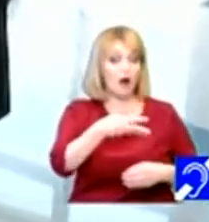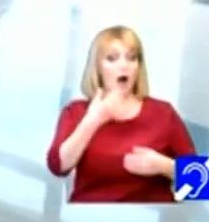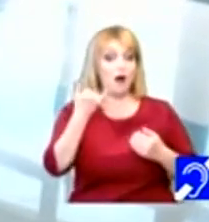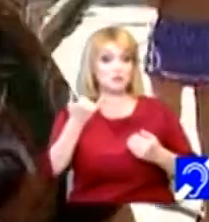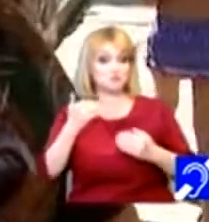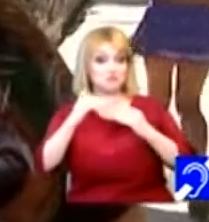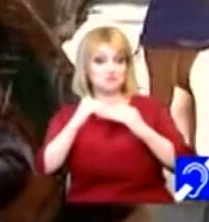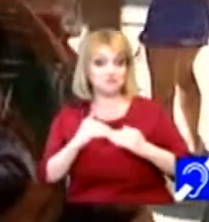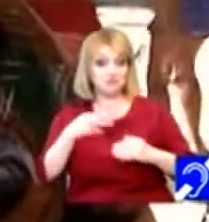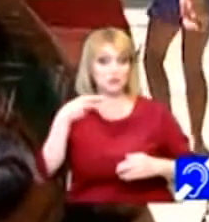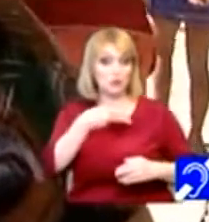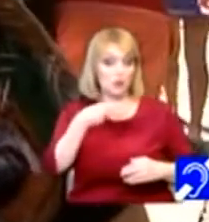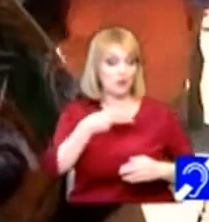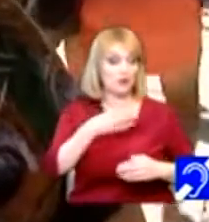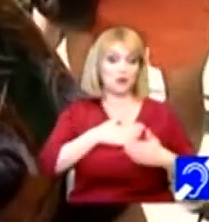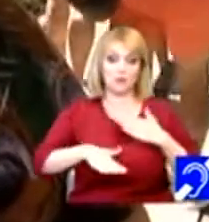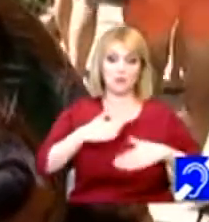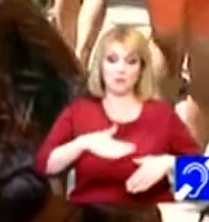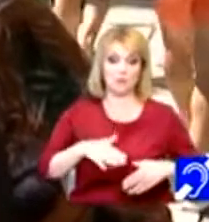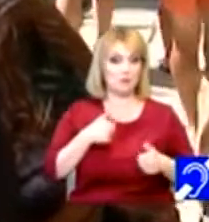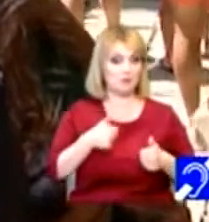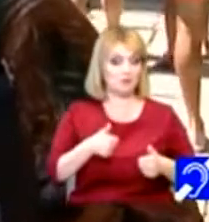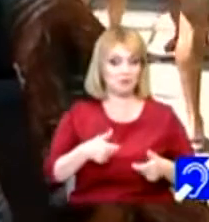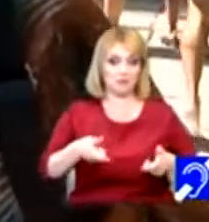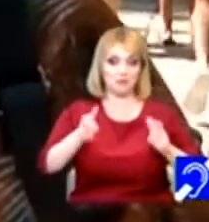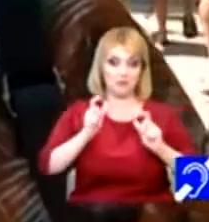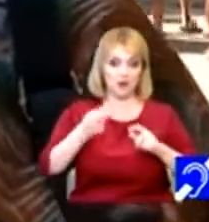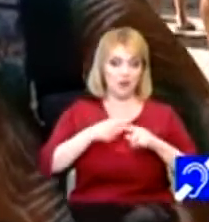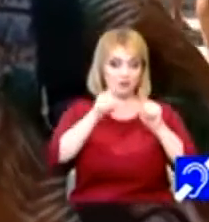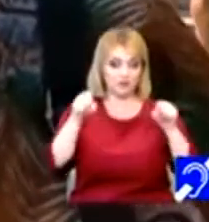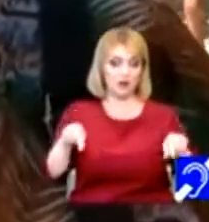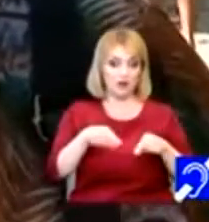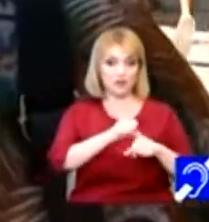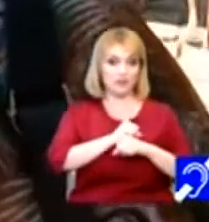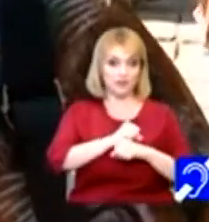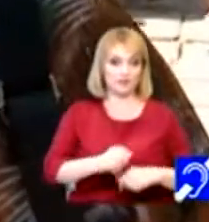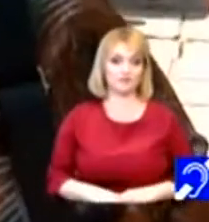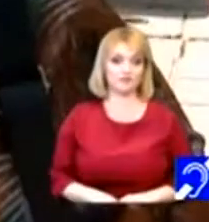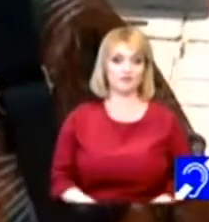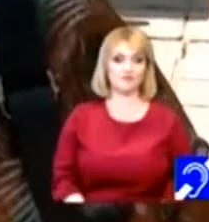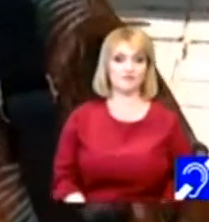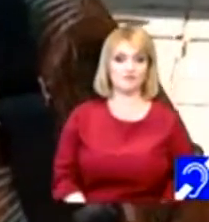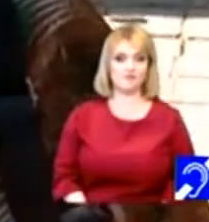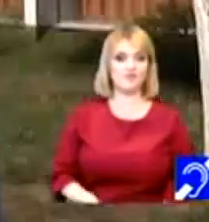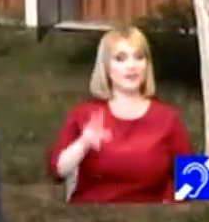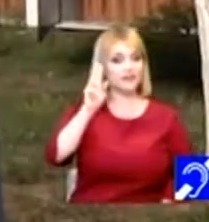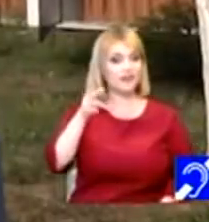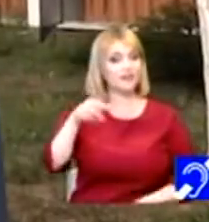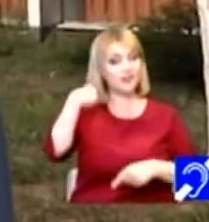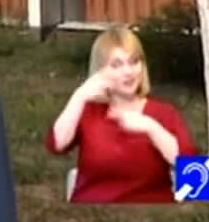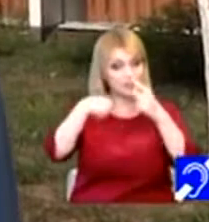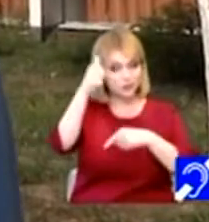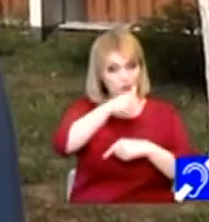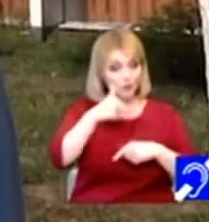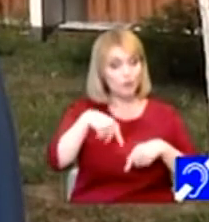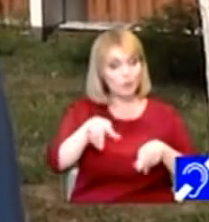ultimul an când am primit. Eu sunt bugetară și nu știu dacă la anul se vor mai da sau nu.